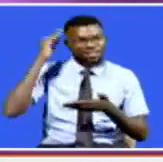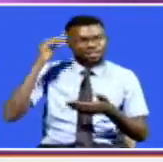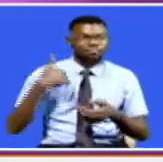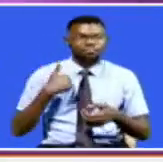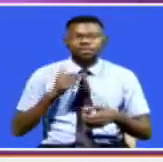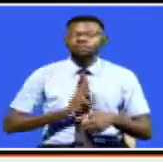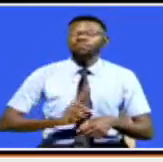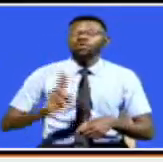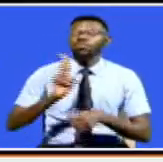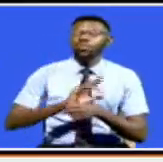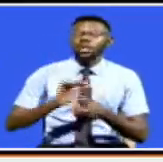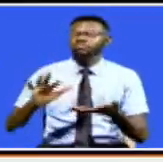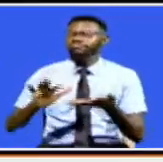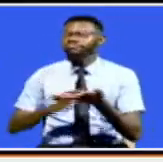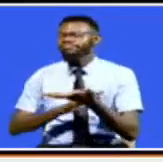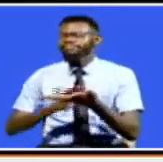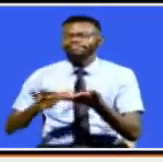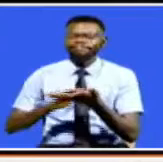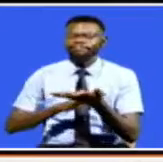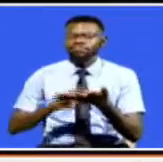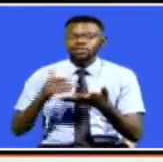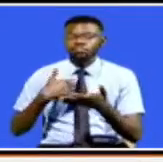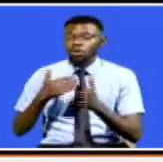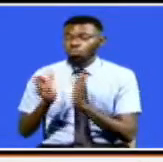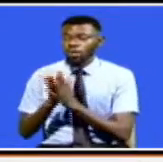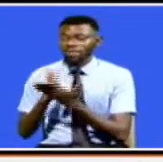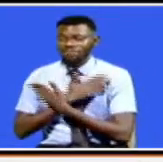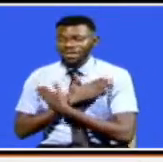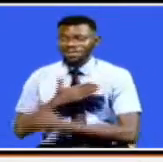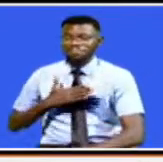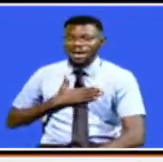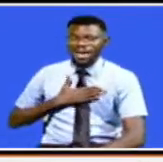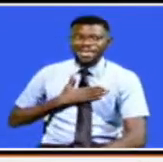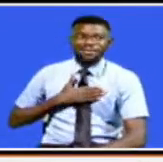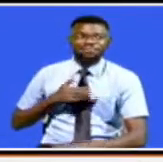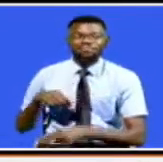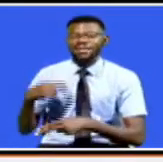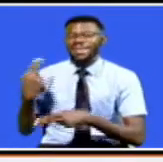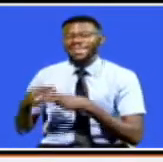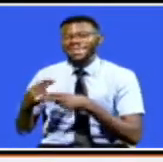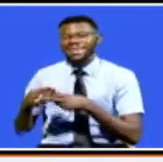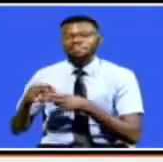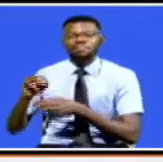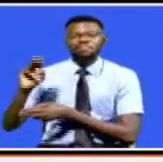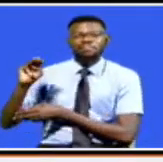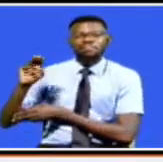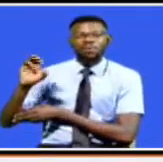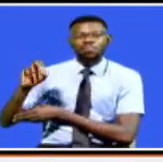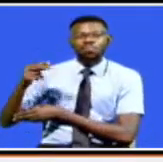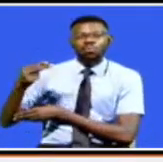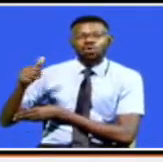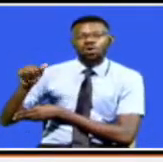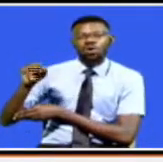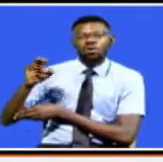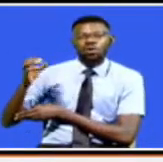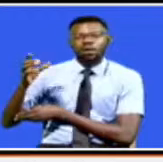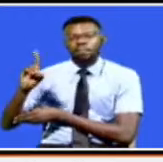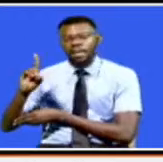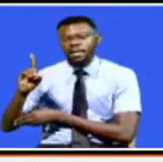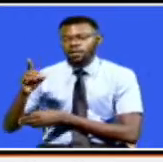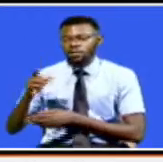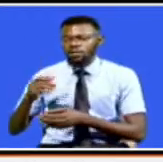braille, nasomewa na rafiki yangu anaitwa Bushra Muhammad, ananisaidia sana, ananisomea mahali